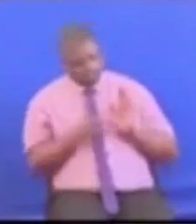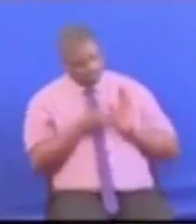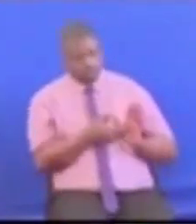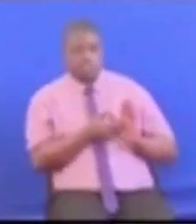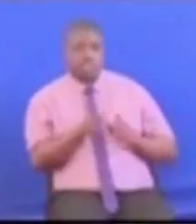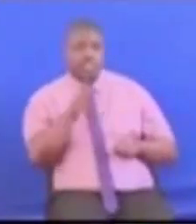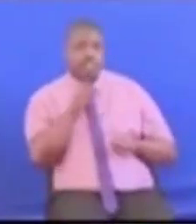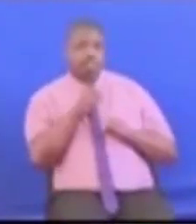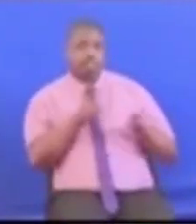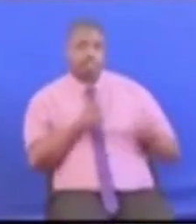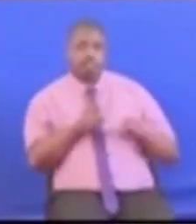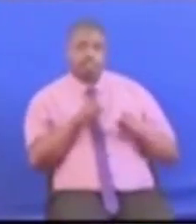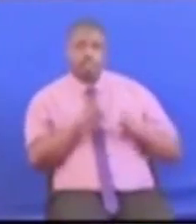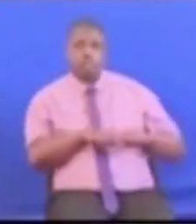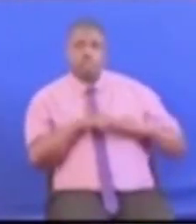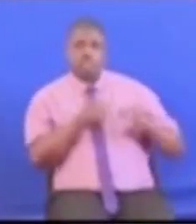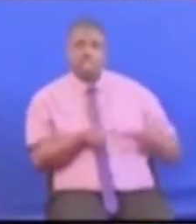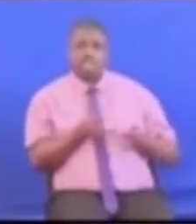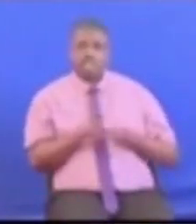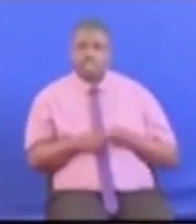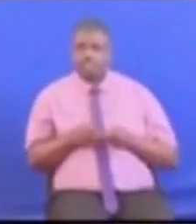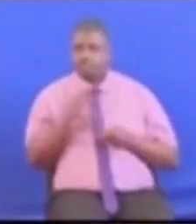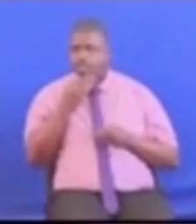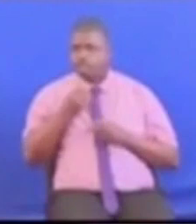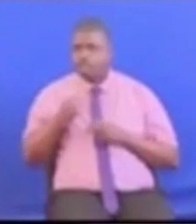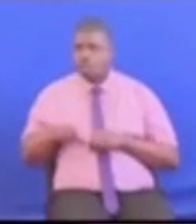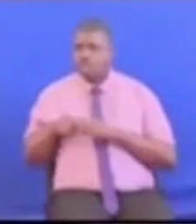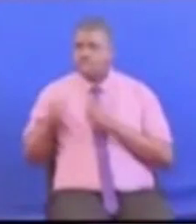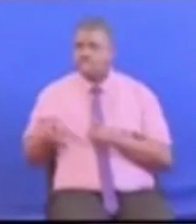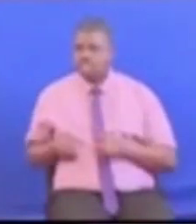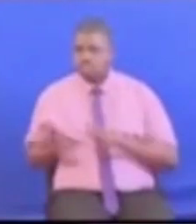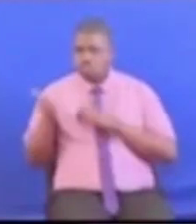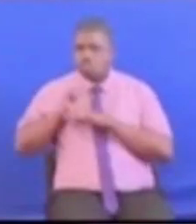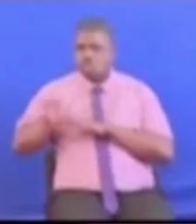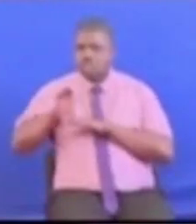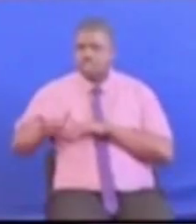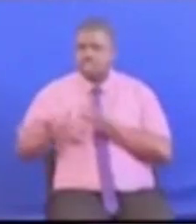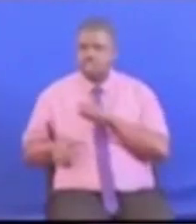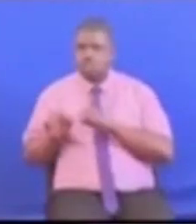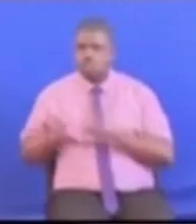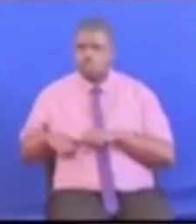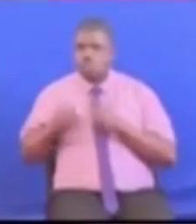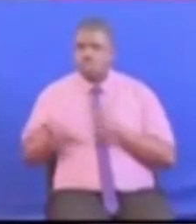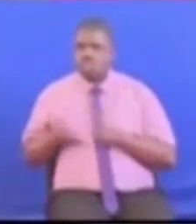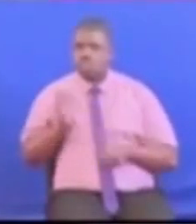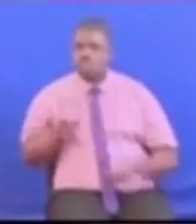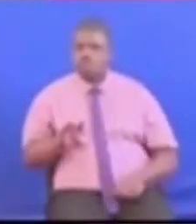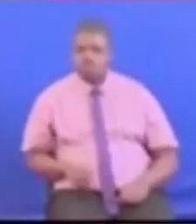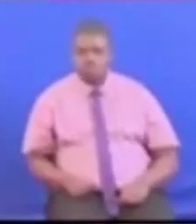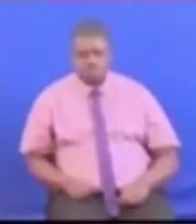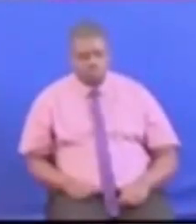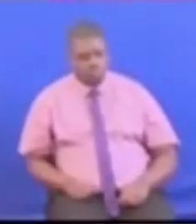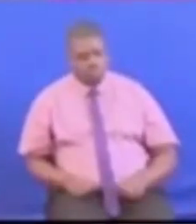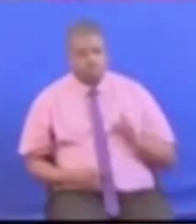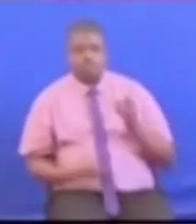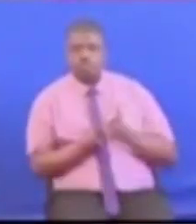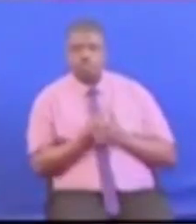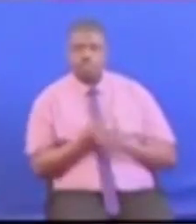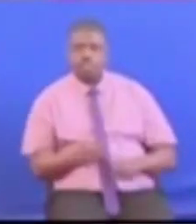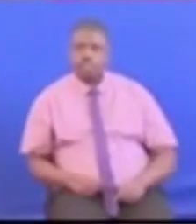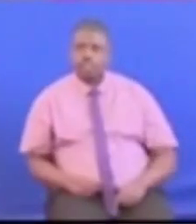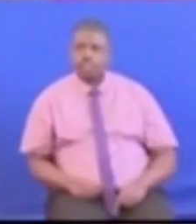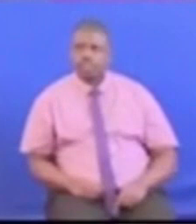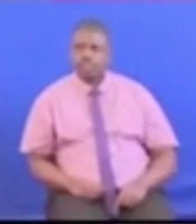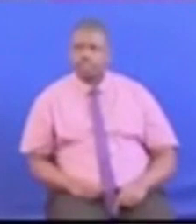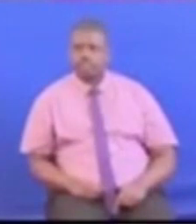akina mama wajane, akina baba wagane, na kueleza kuwa ujane wao au ugane wao umetokana na mauaji